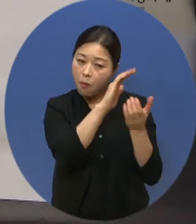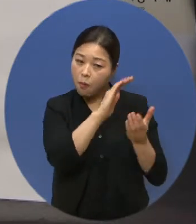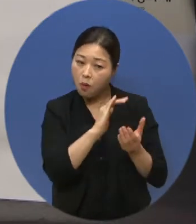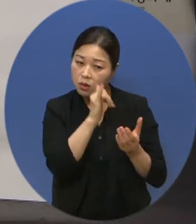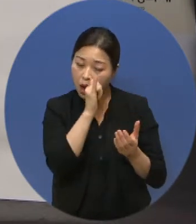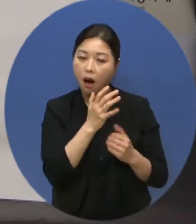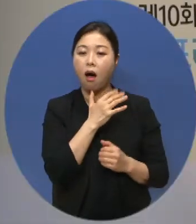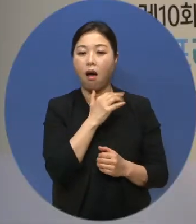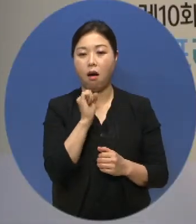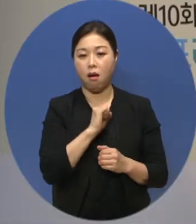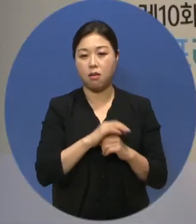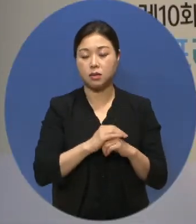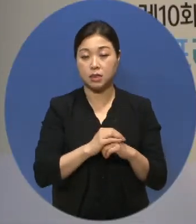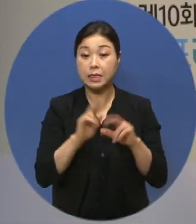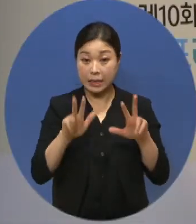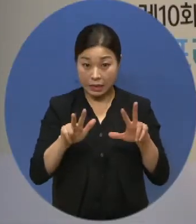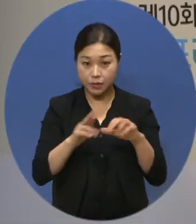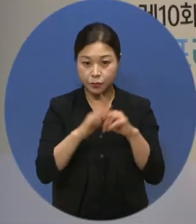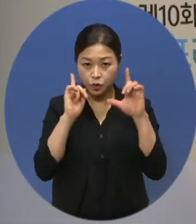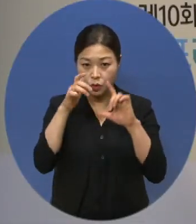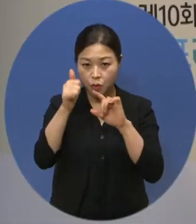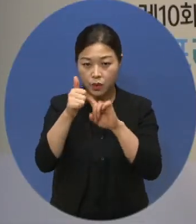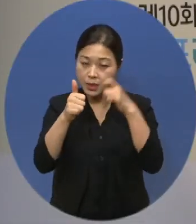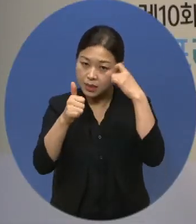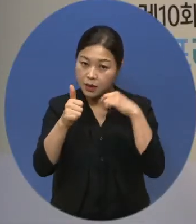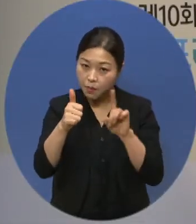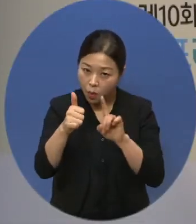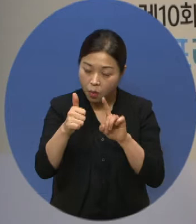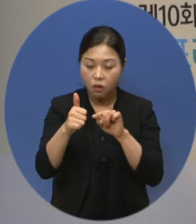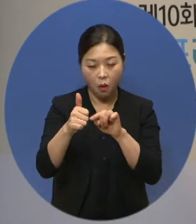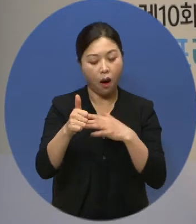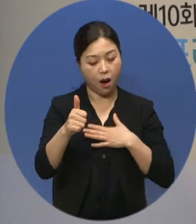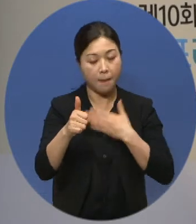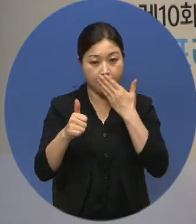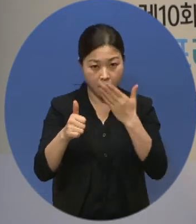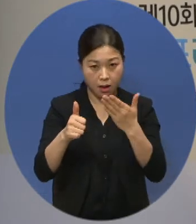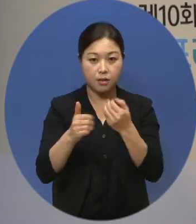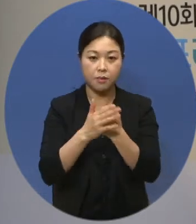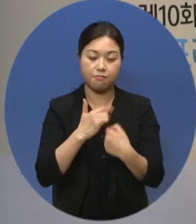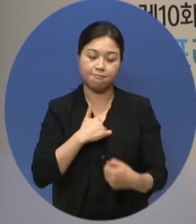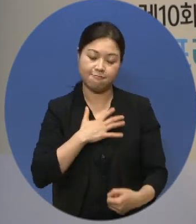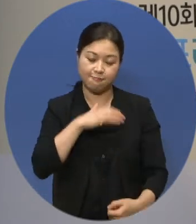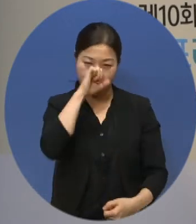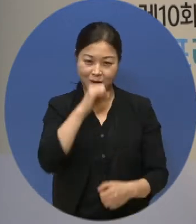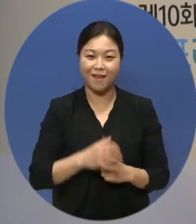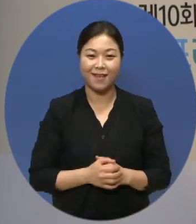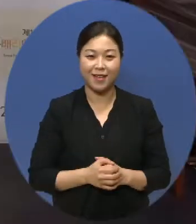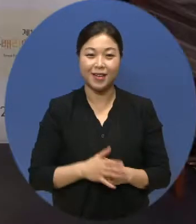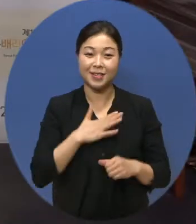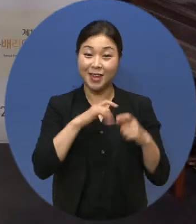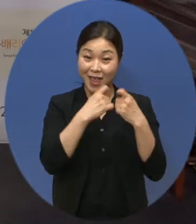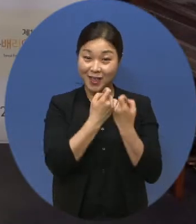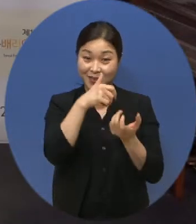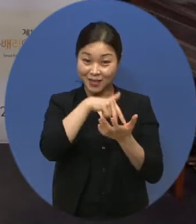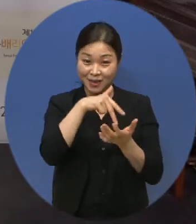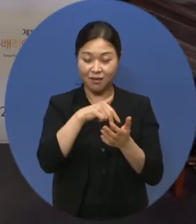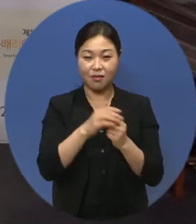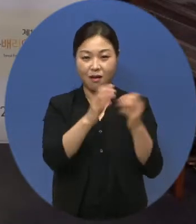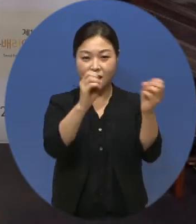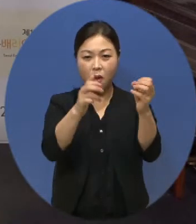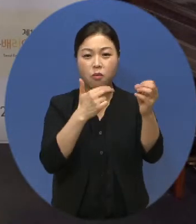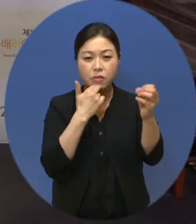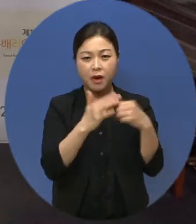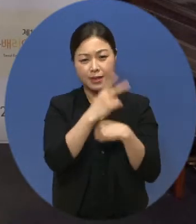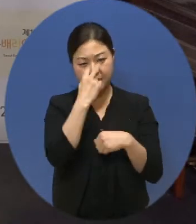저 주인공이 어떤 느낌을 가지고 있구나를 알 수 있어서 상당히 좀 좋았어요. 예, 개인적으로 대사가 없으면